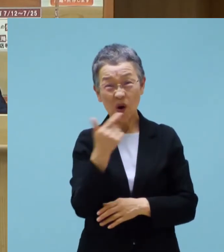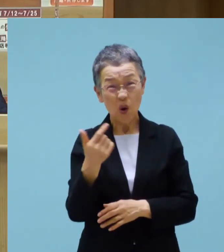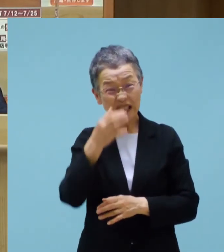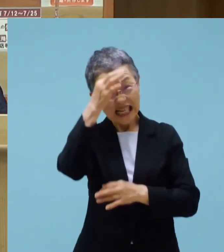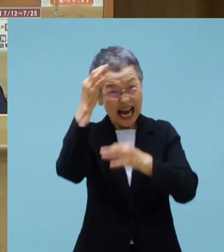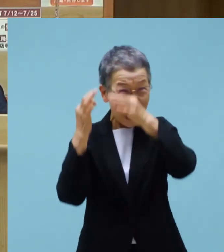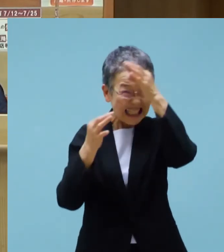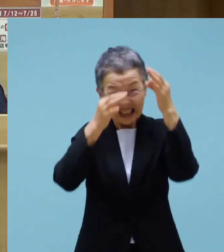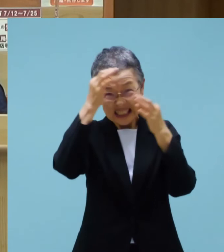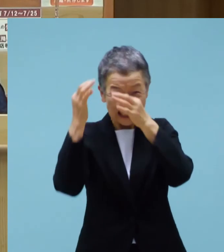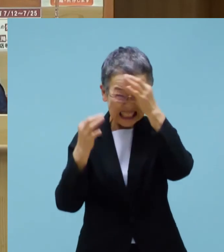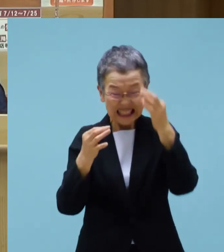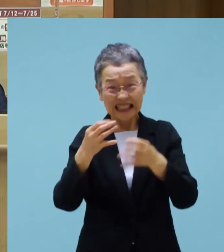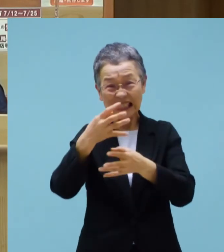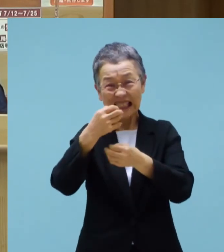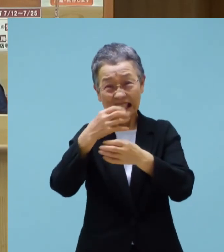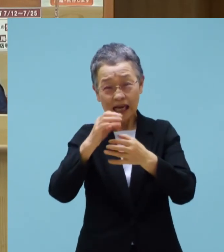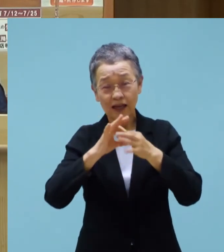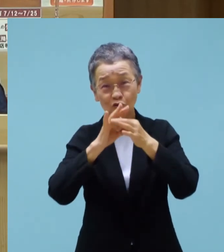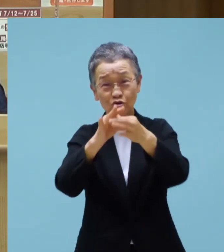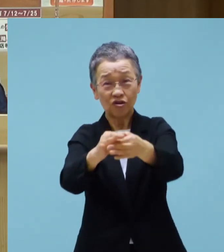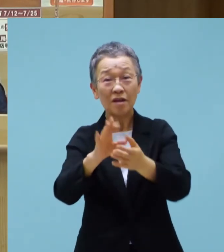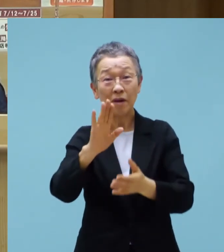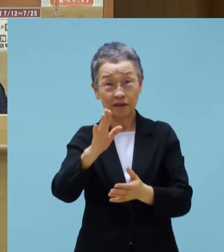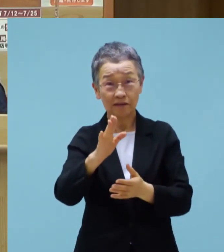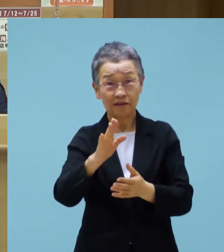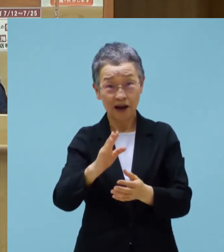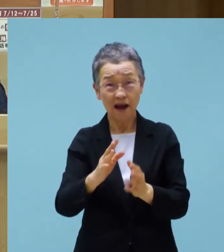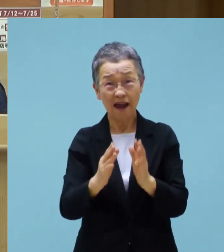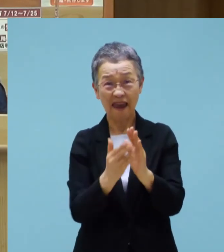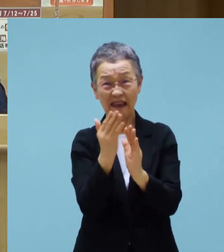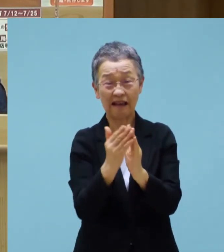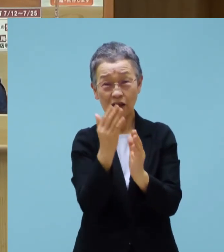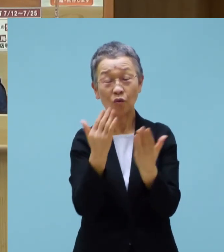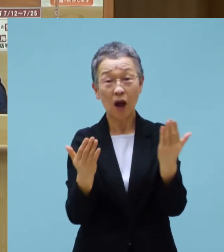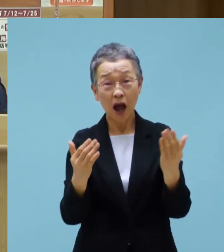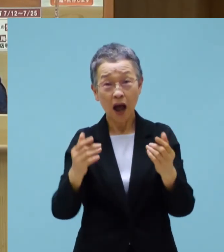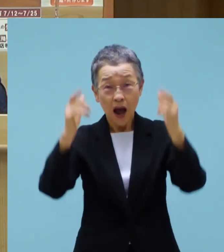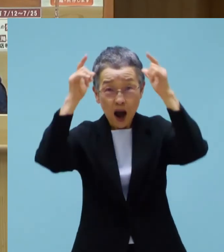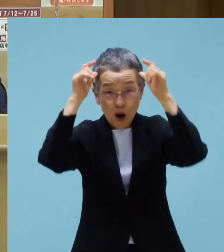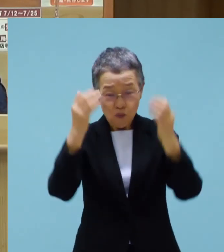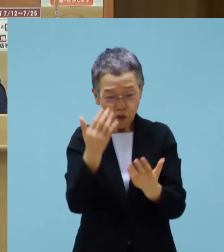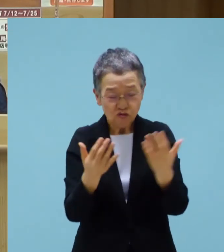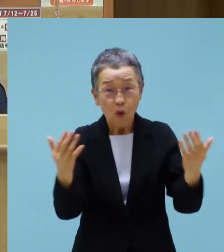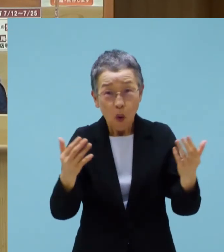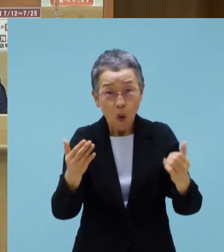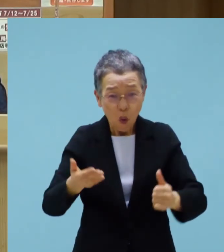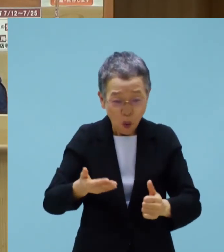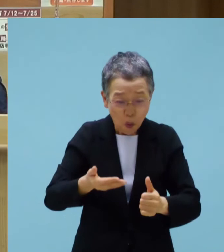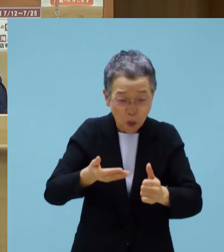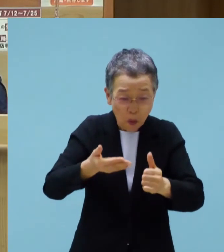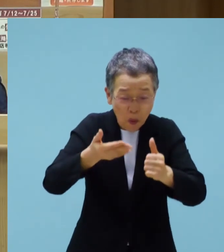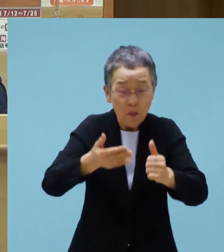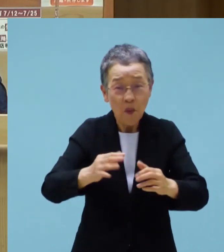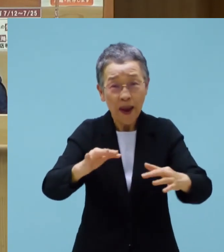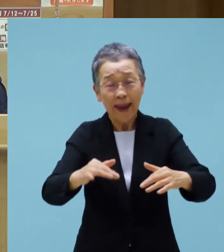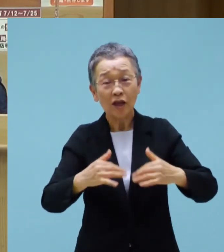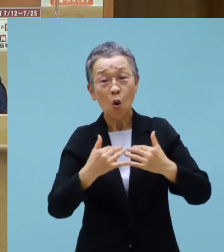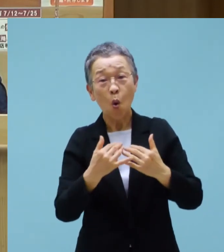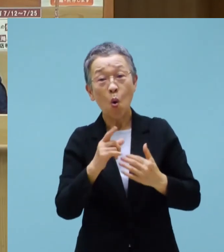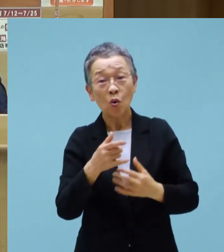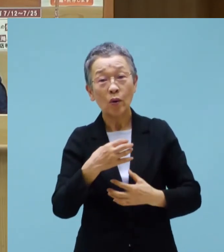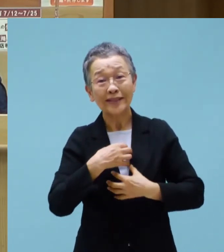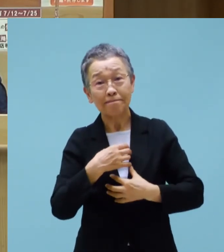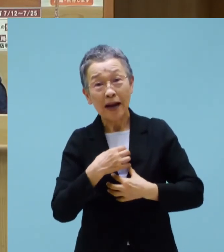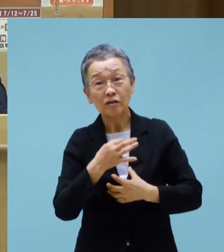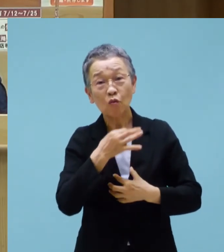が続いてます。園芸作物ですとか牧草の生育への影響など、心配する声があ